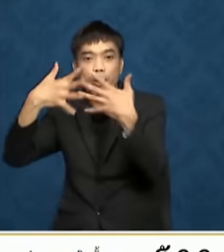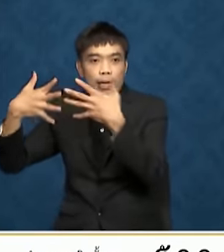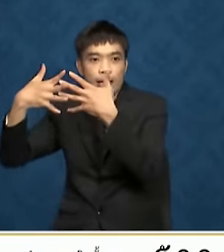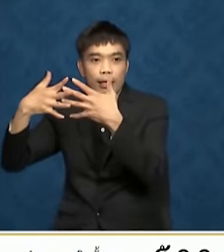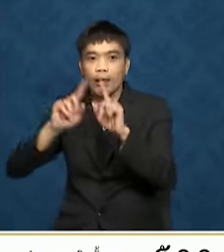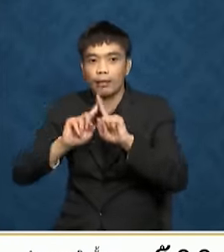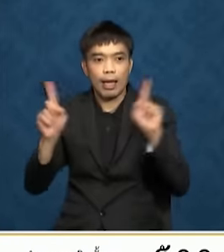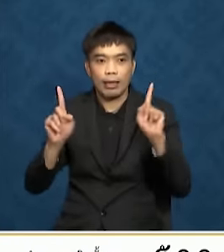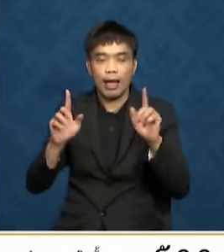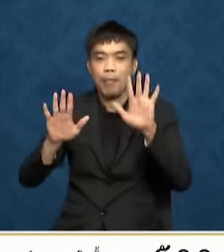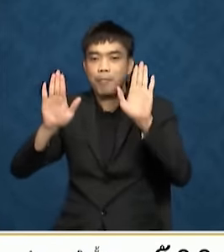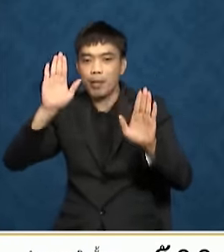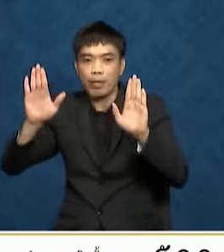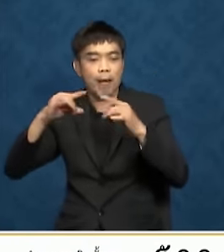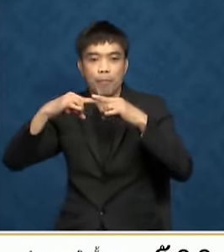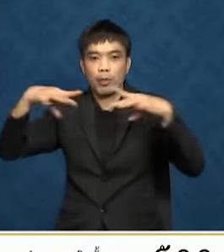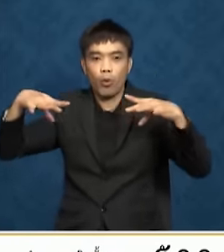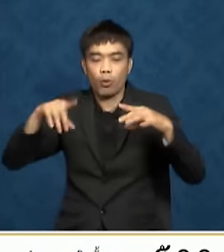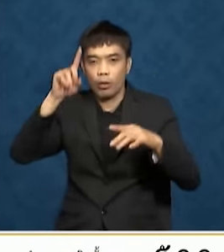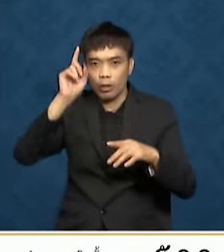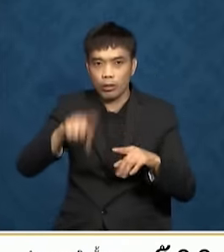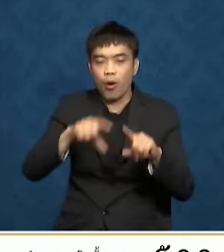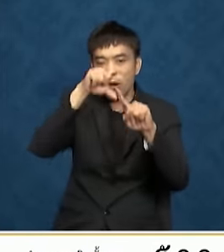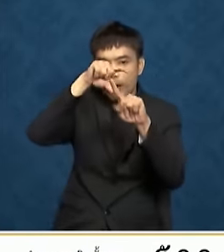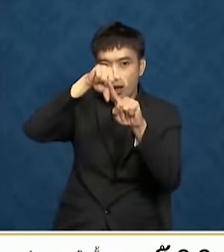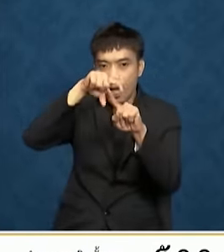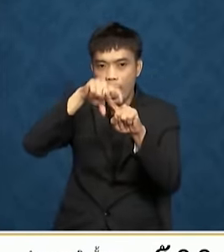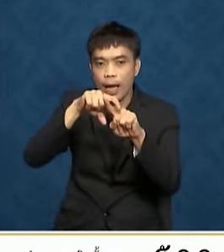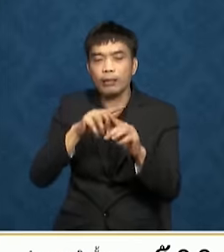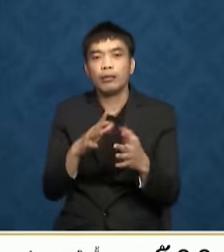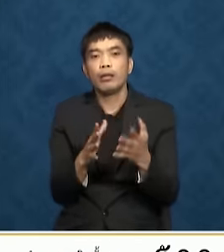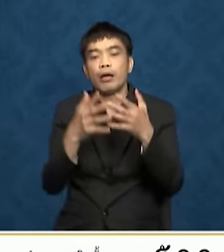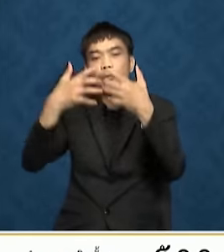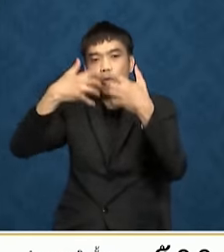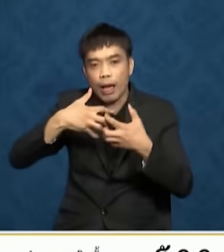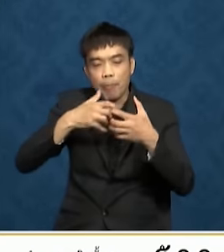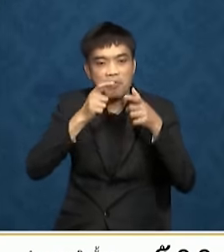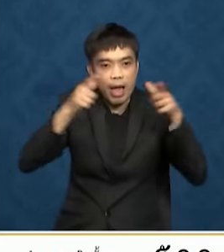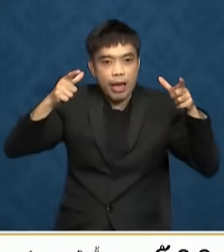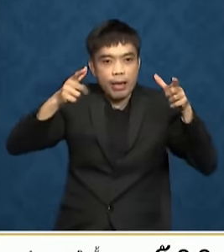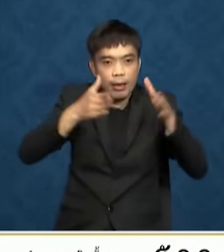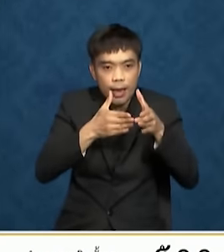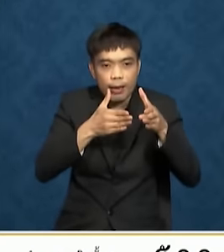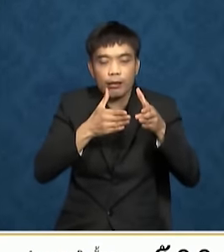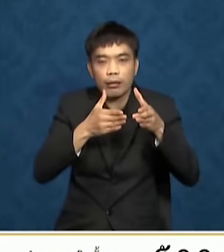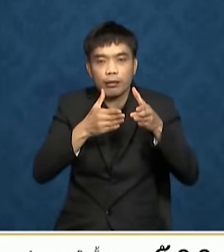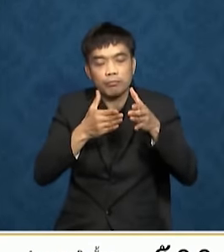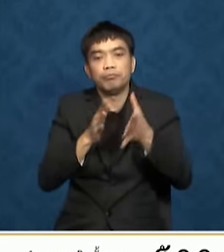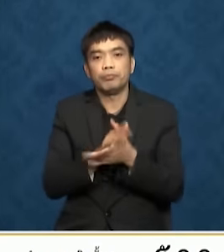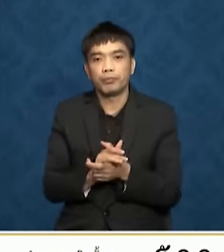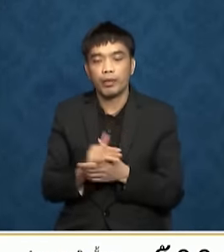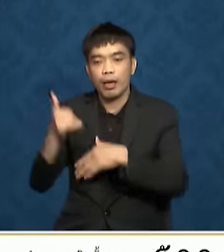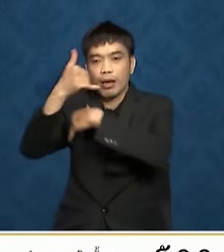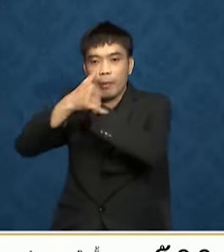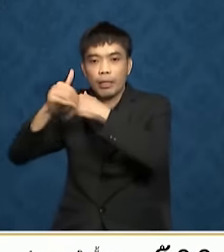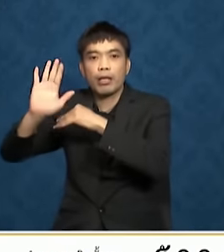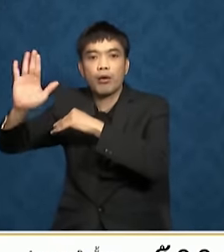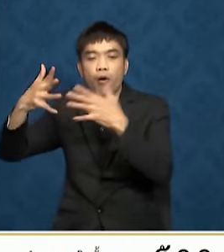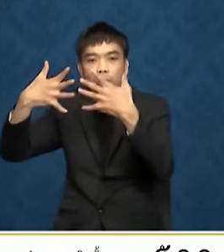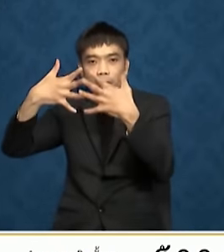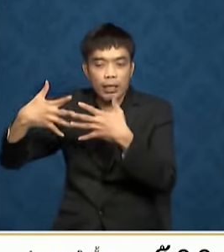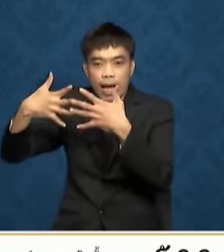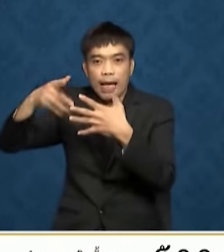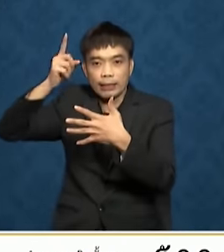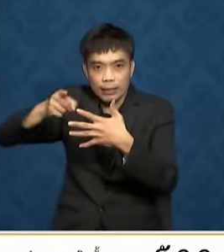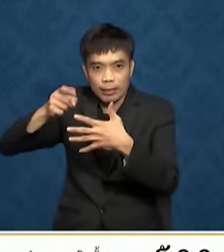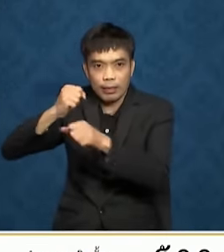เทียบที่ไม่ถูกต้องมันต้องเอาหาด้วยขนาดของอุตสาหกรรมเอ่อของเอ่อประเทศอเมริกาหรือว่าดีทรอยตัว